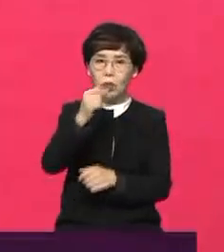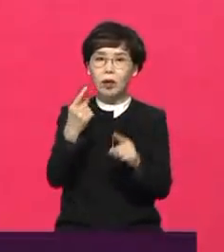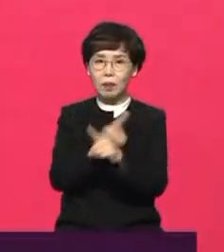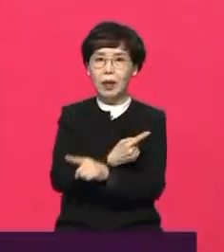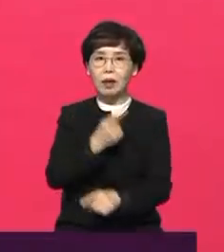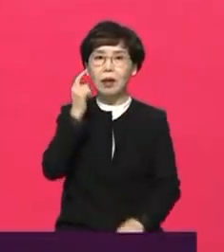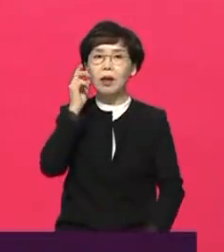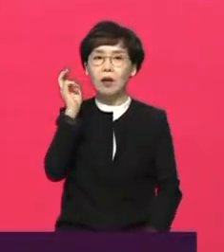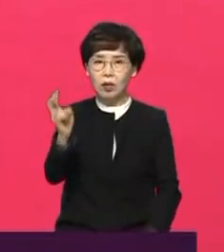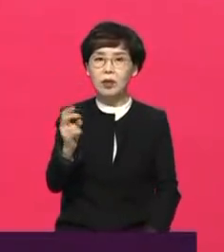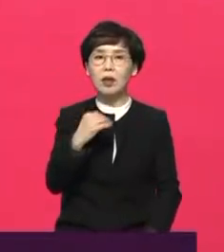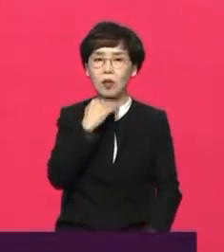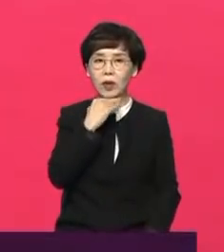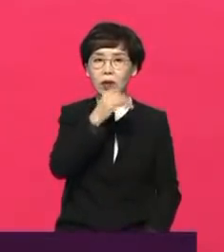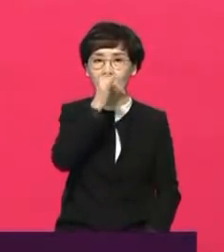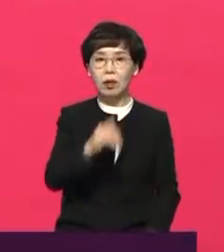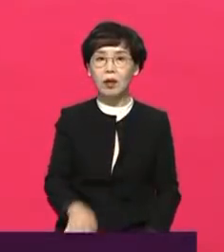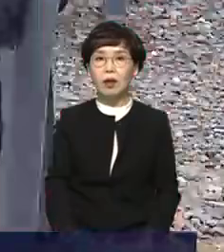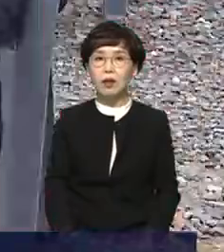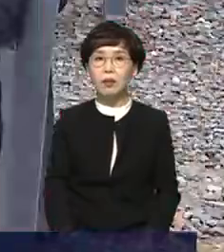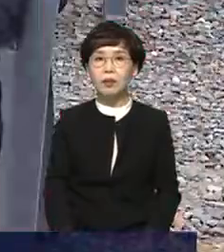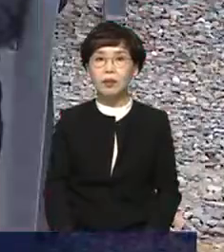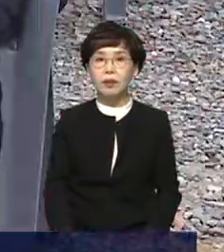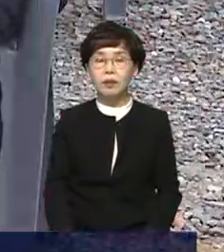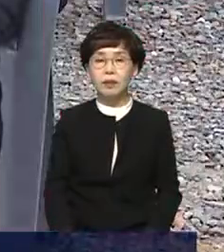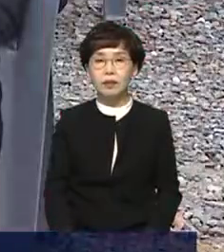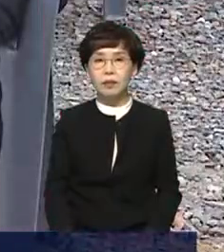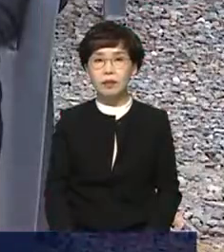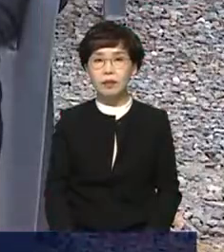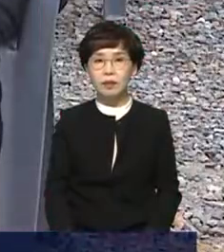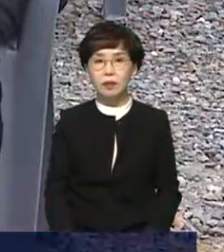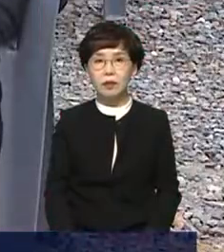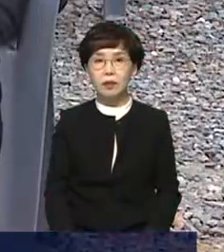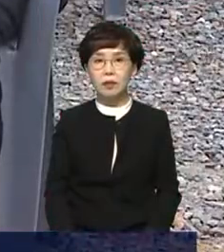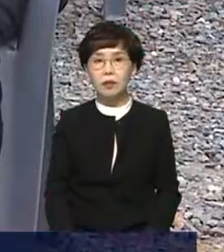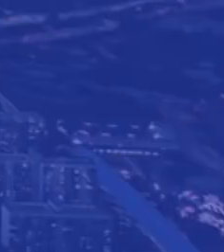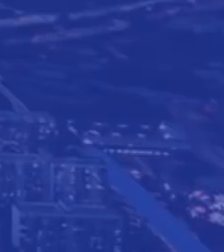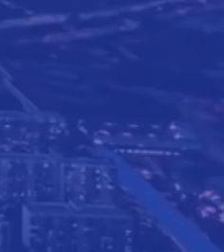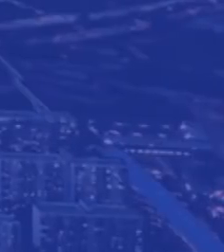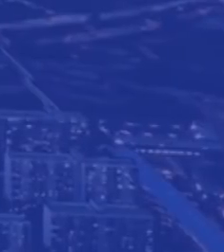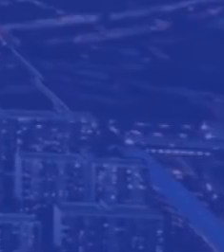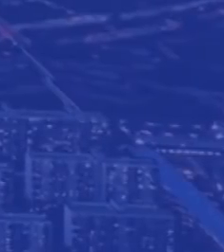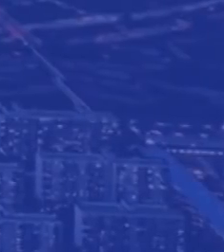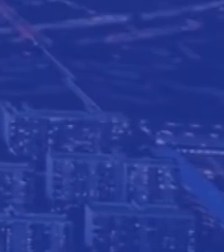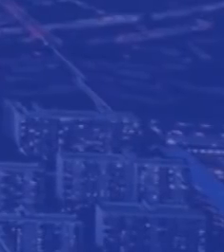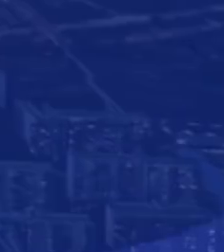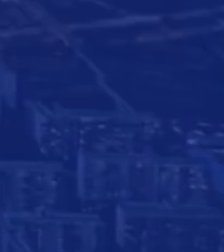것으로 인천시는 기대하고 있습니다. SBS 김호선입니다.